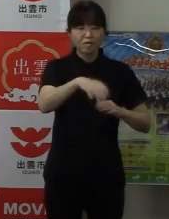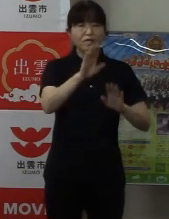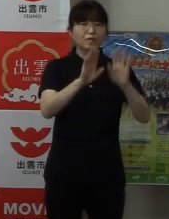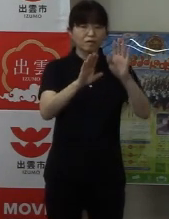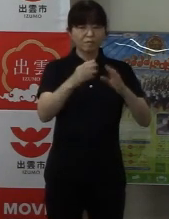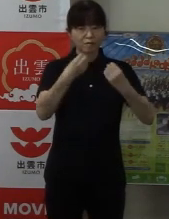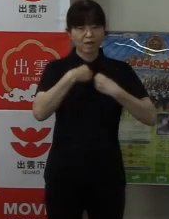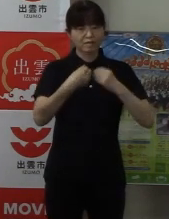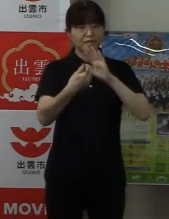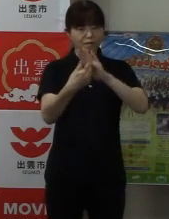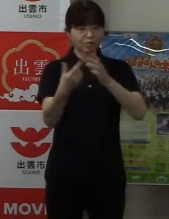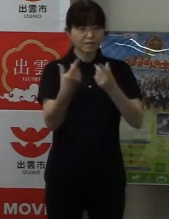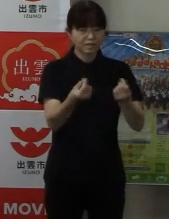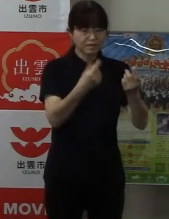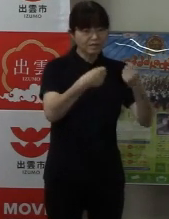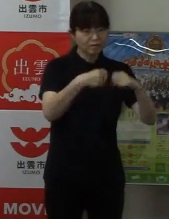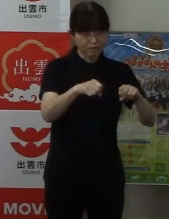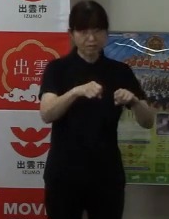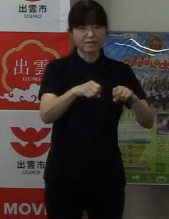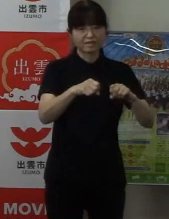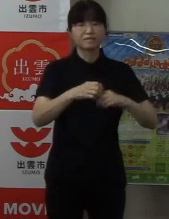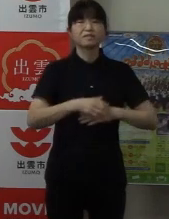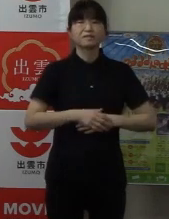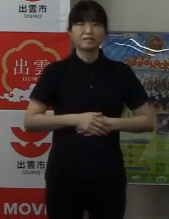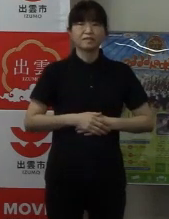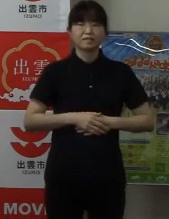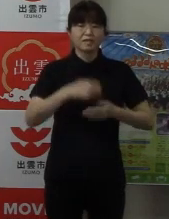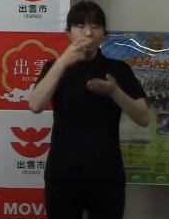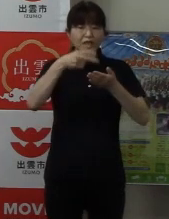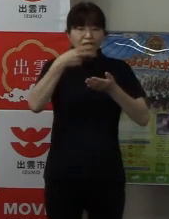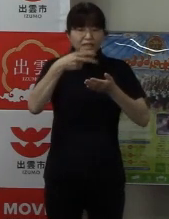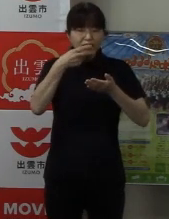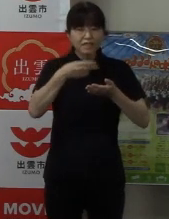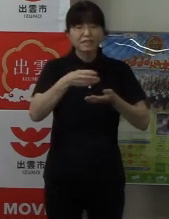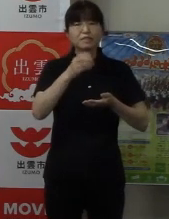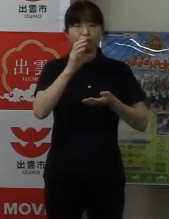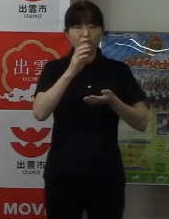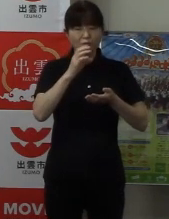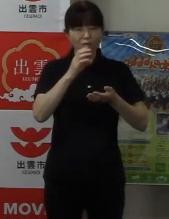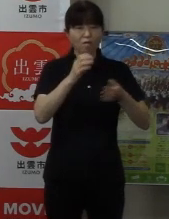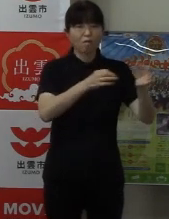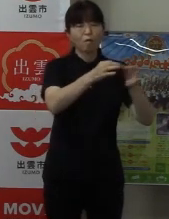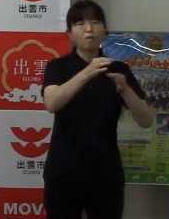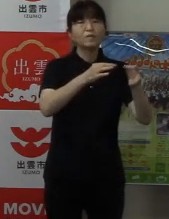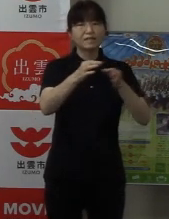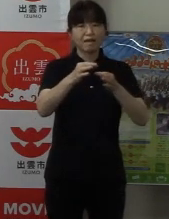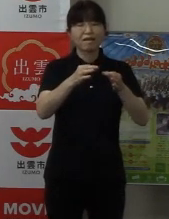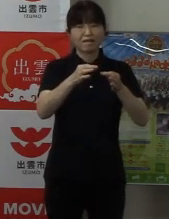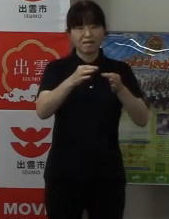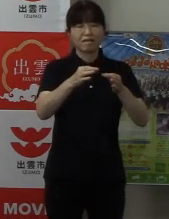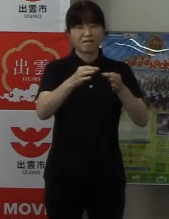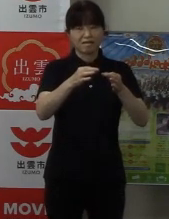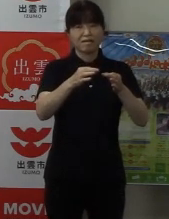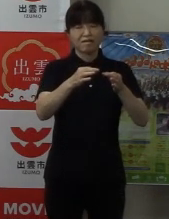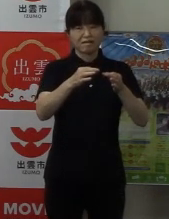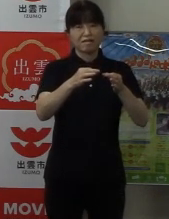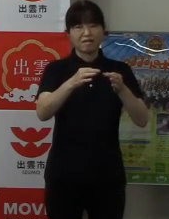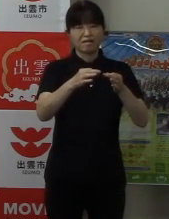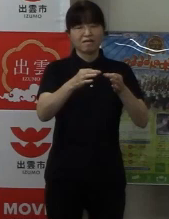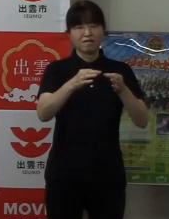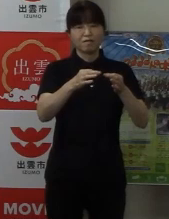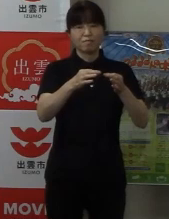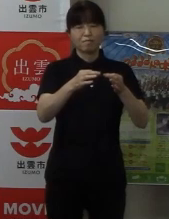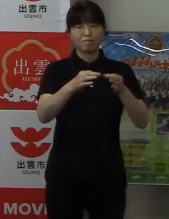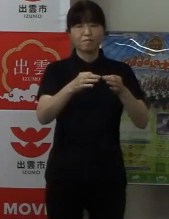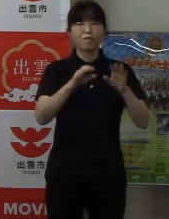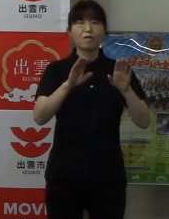するところであります。まあ、飲食の方も、まあ、露店等少し、まあ、この度は